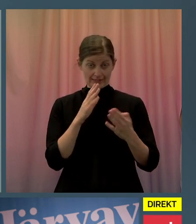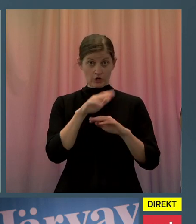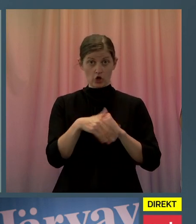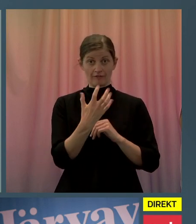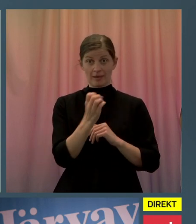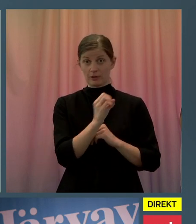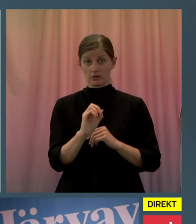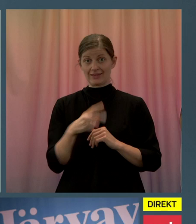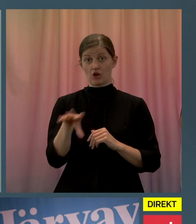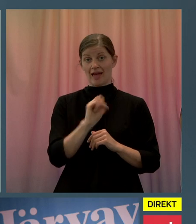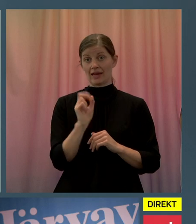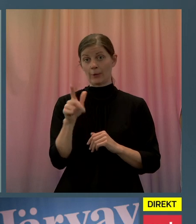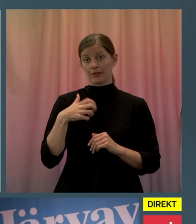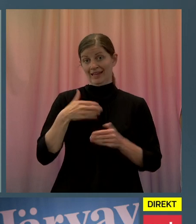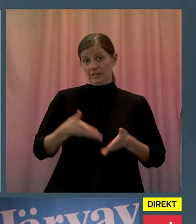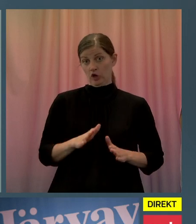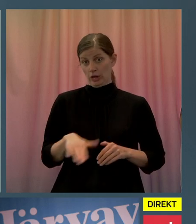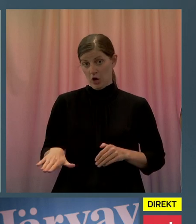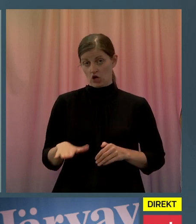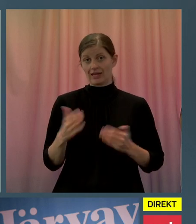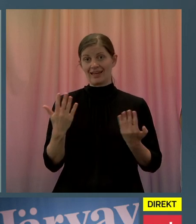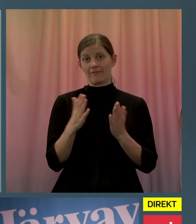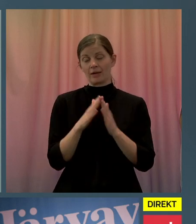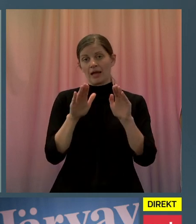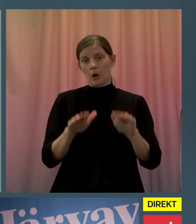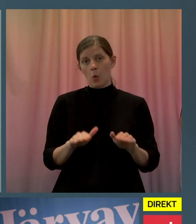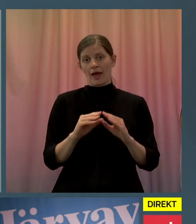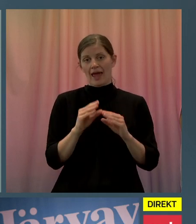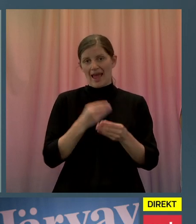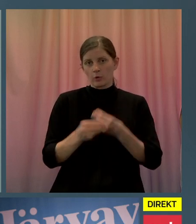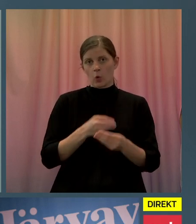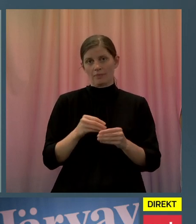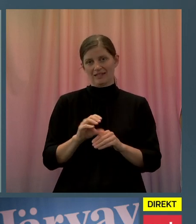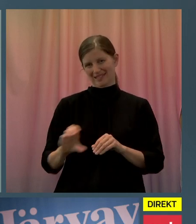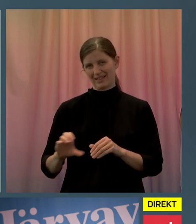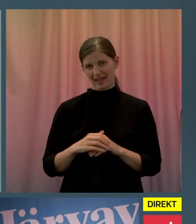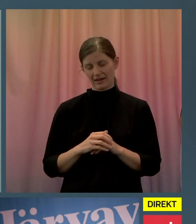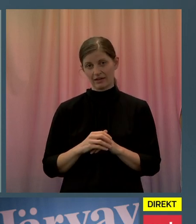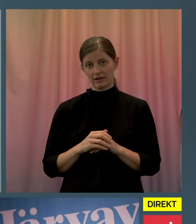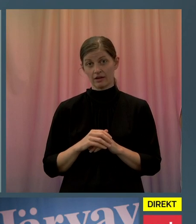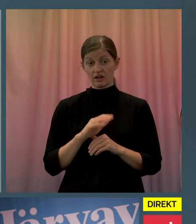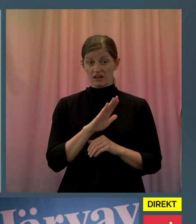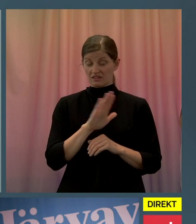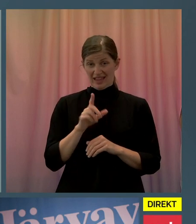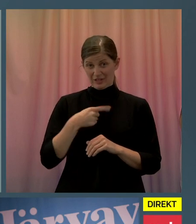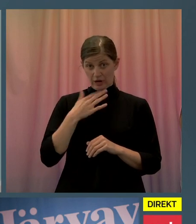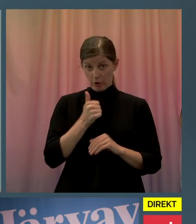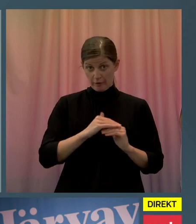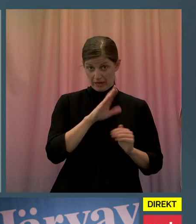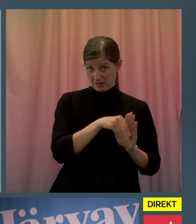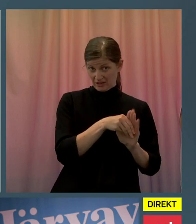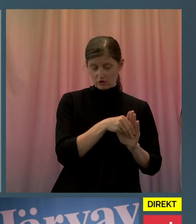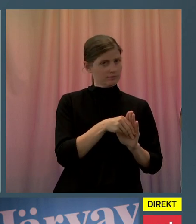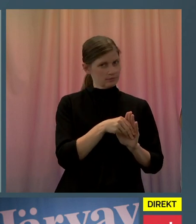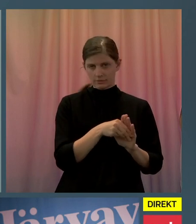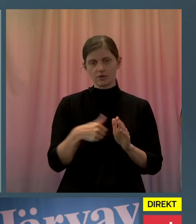alla utrikesfödda barn lever med låg ekonomisk standard. Deras föräldrar behöver inte högre bidrag, de